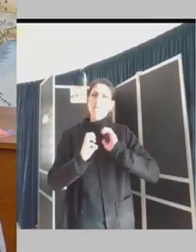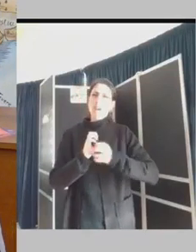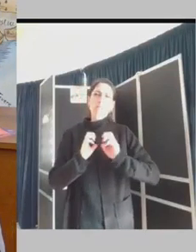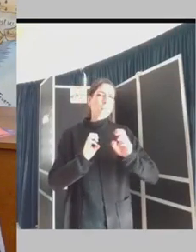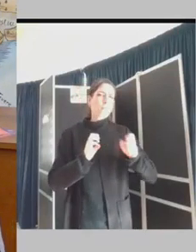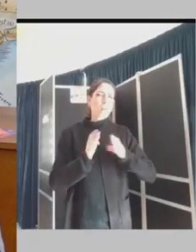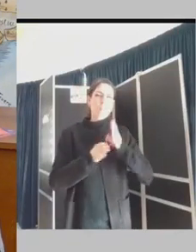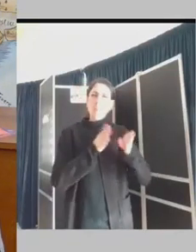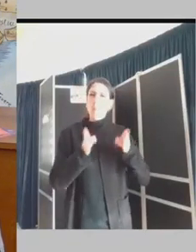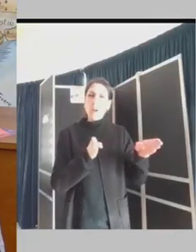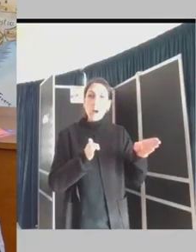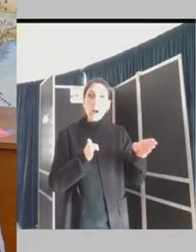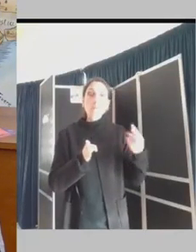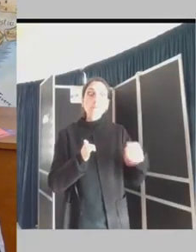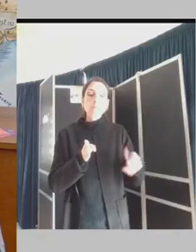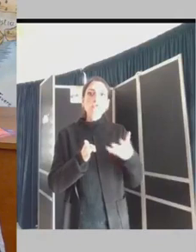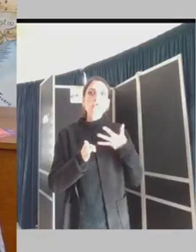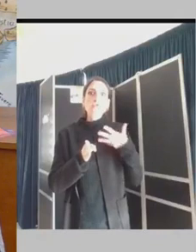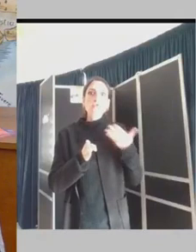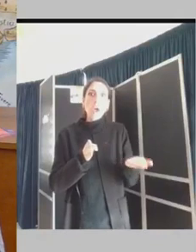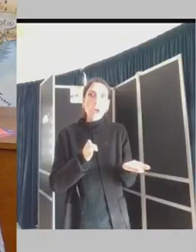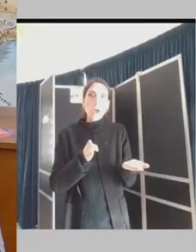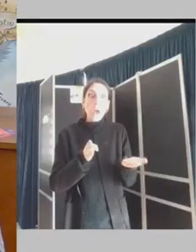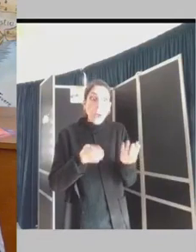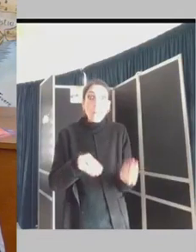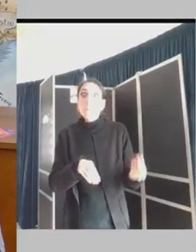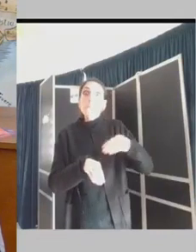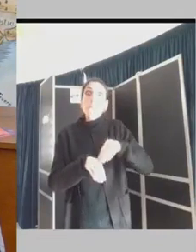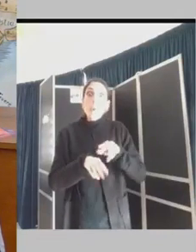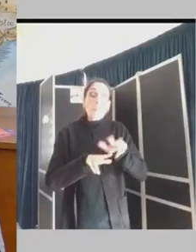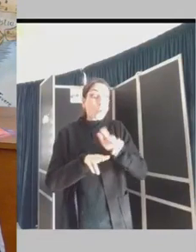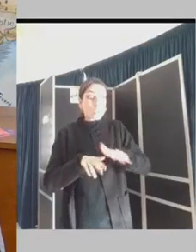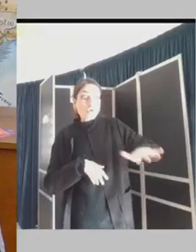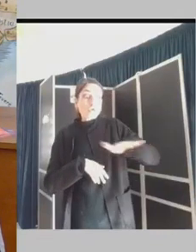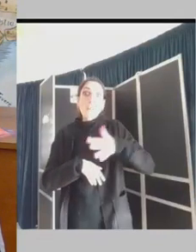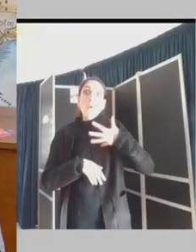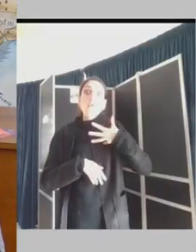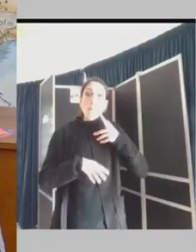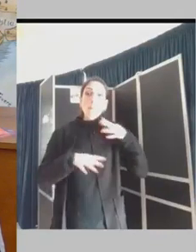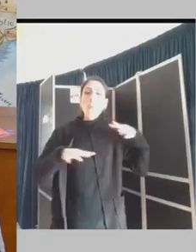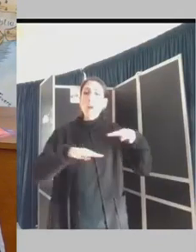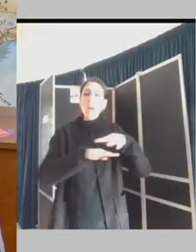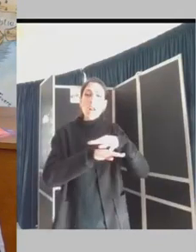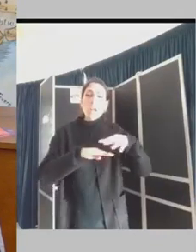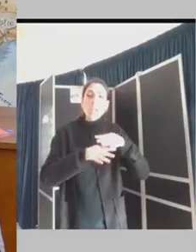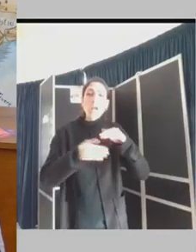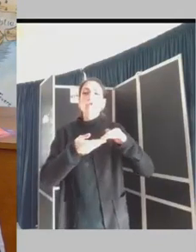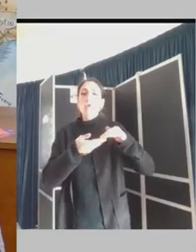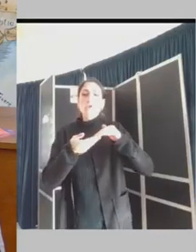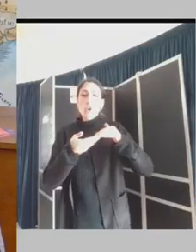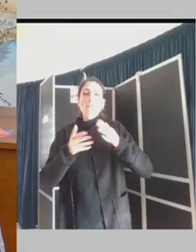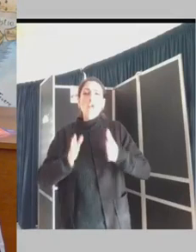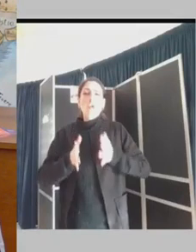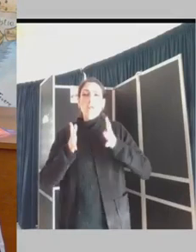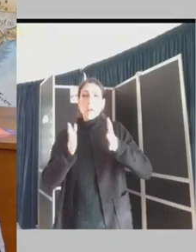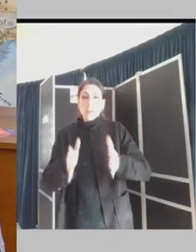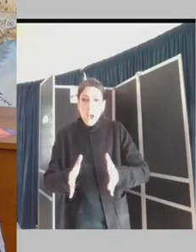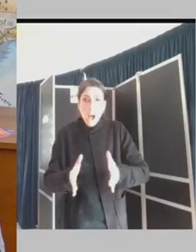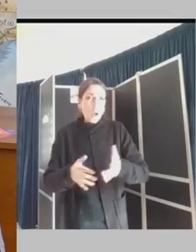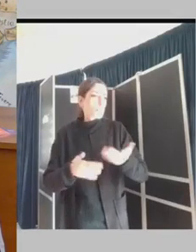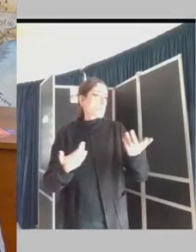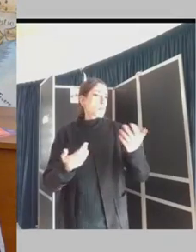non indifferente tra le associazioni di volontariato e quelle che sono le associazioni all'interno